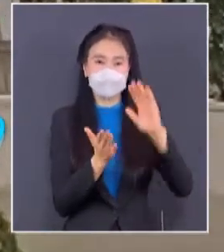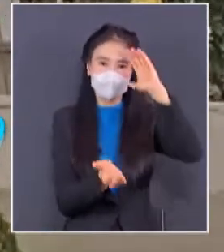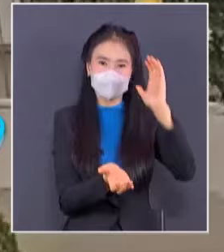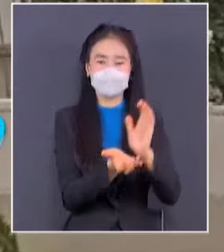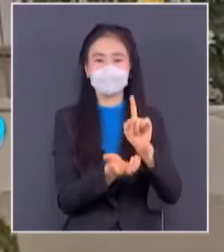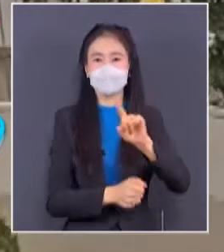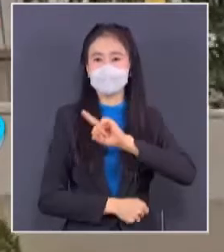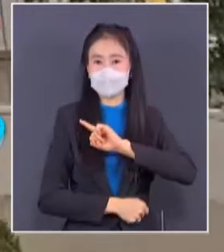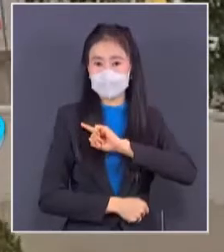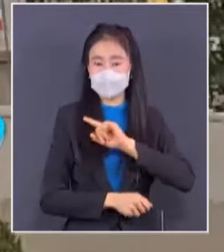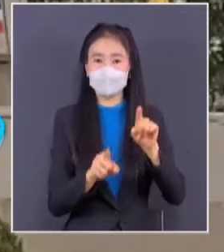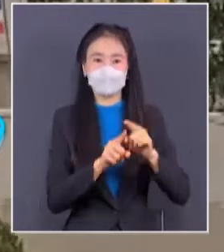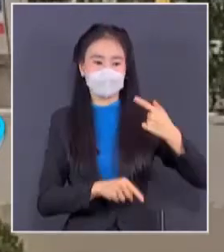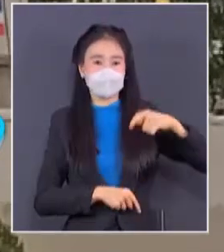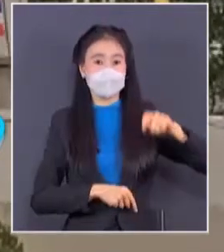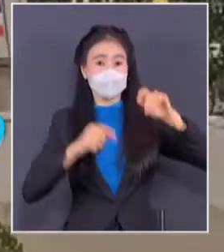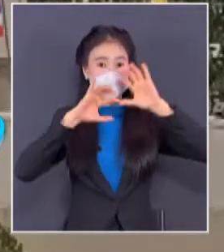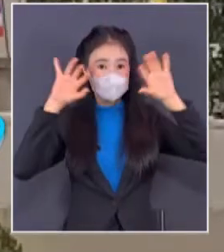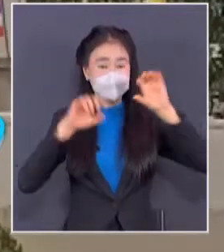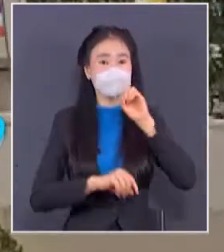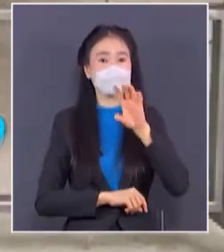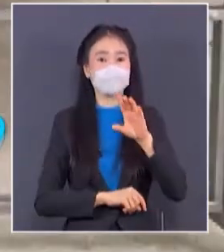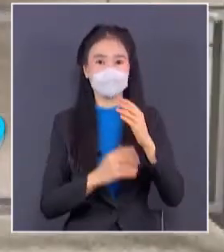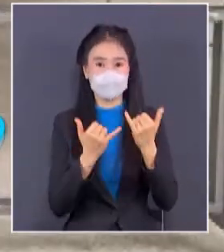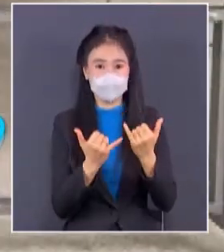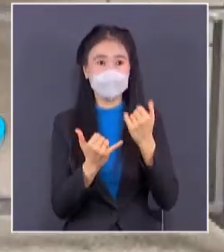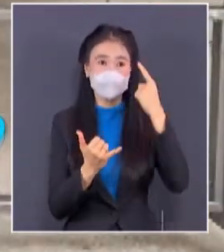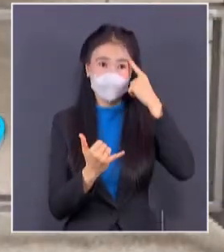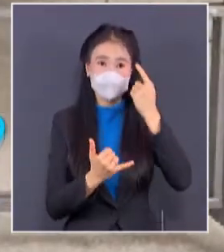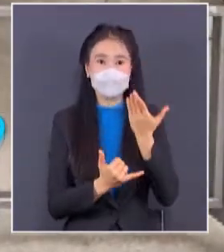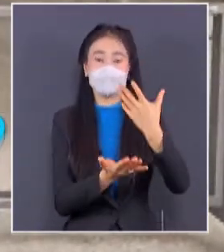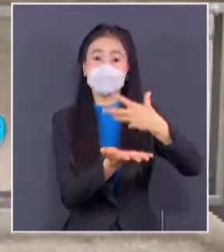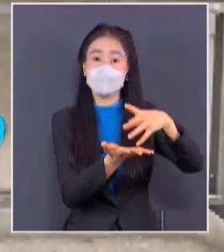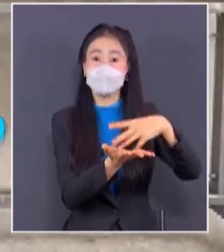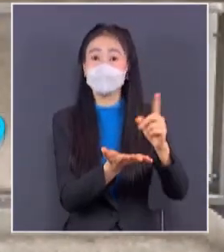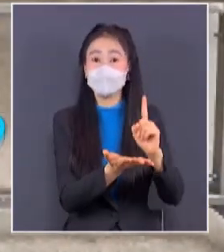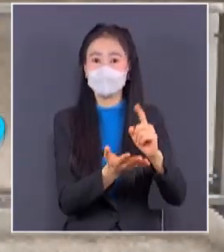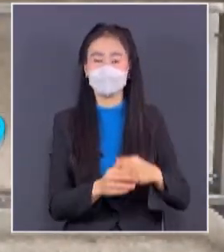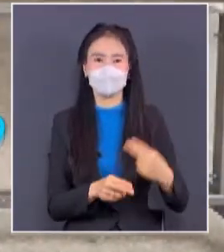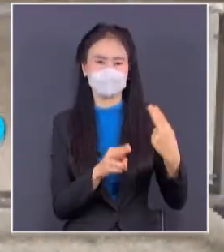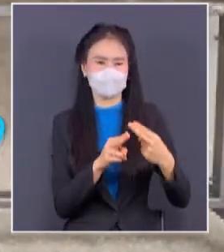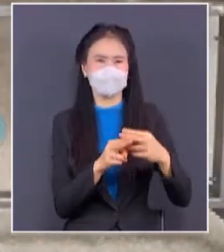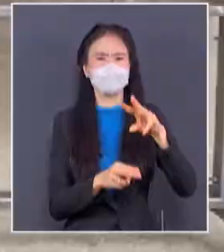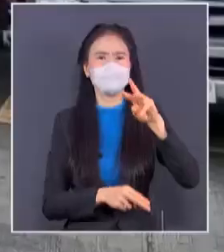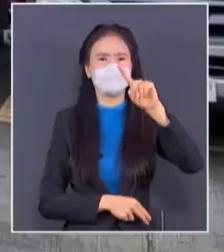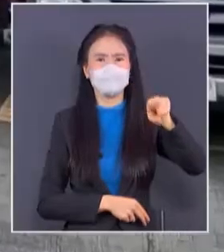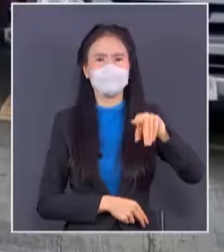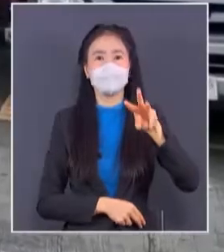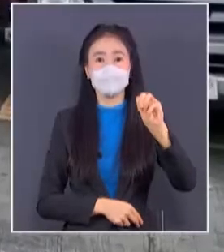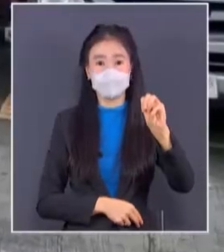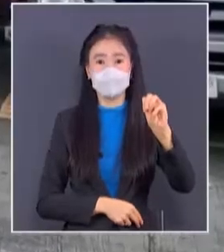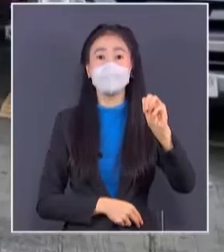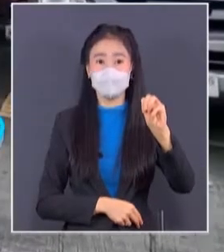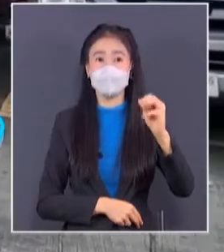ำรวจดำเนินการตามที่อัยการแจ้งต่อไปนะครับขณะที่มีรายงานครับว่านายเอ็มนาย